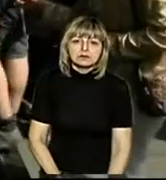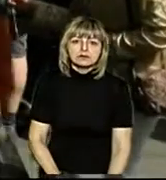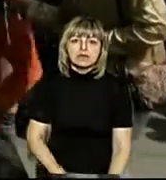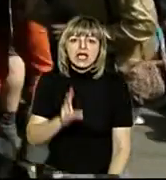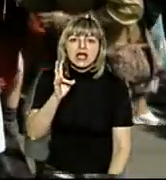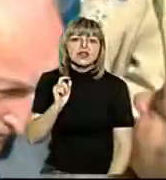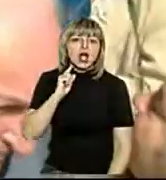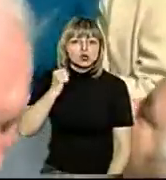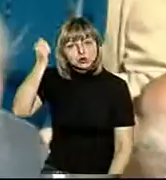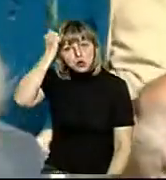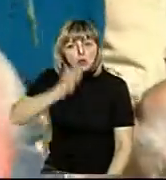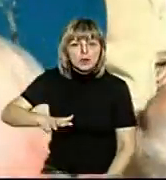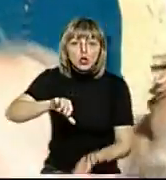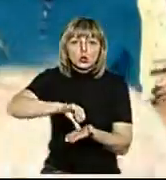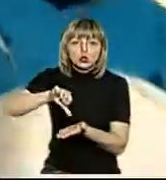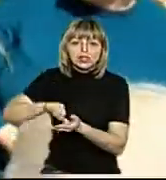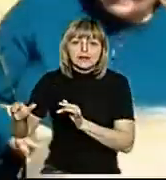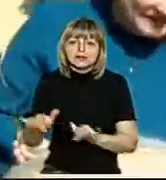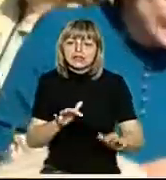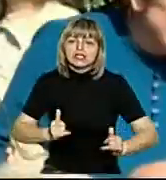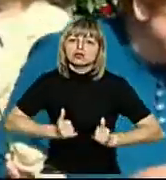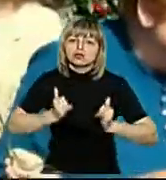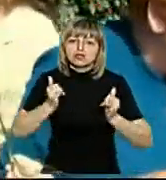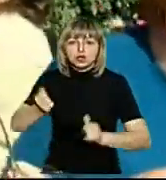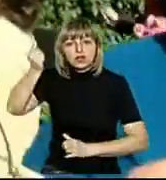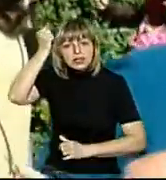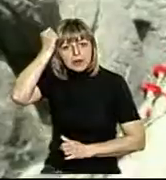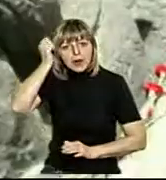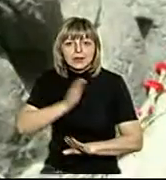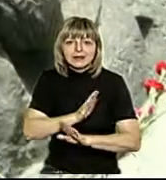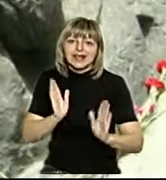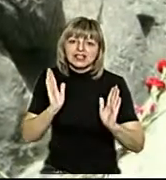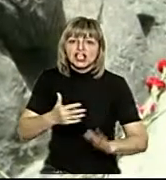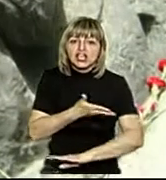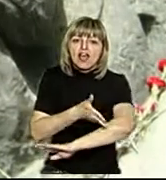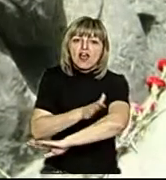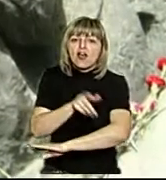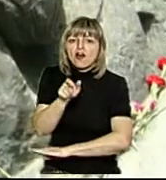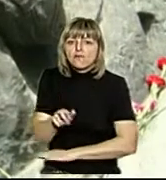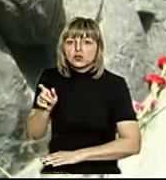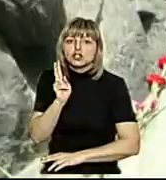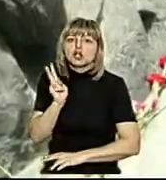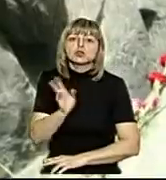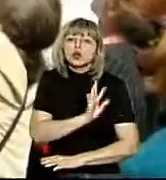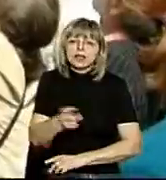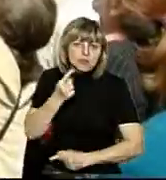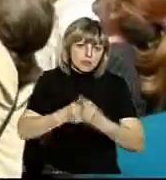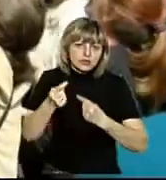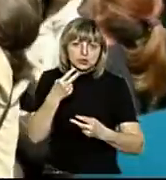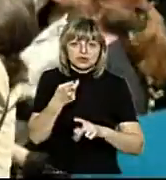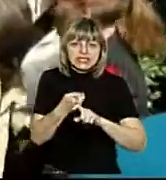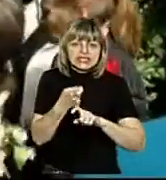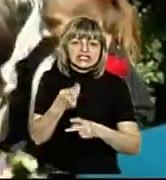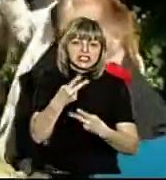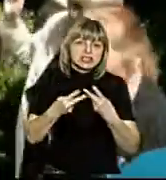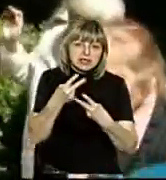На Луцькому меморіалі учасники заходу вшанували пам'ять не лише волинян, які не повернулися з нацистських концтаборів, але й